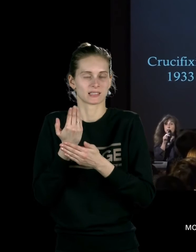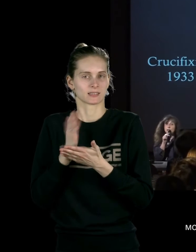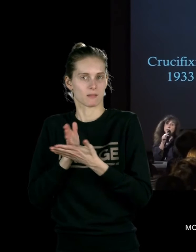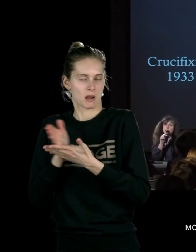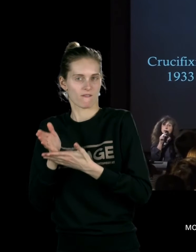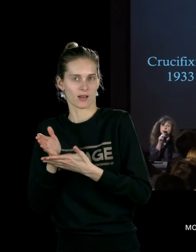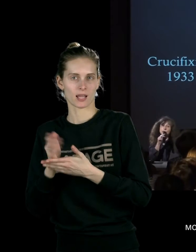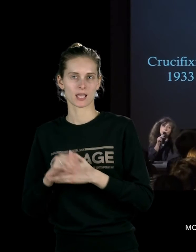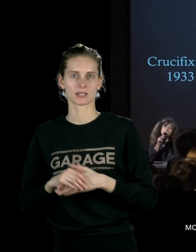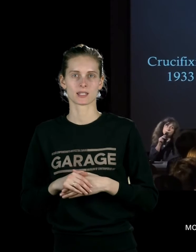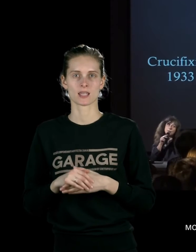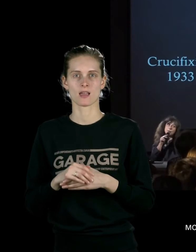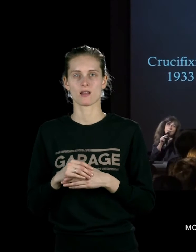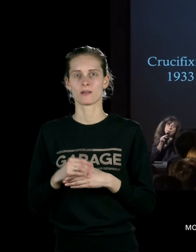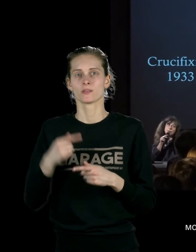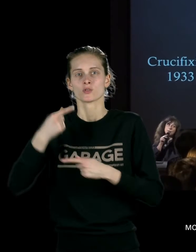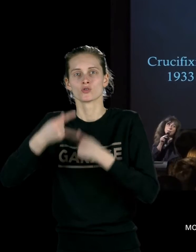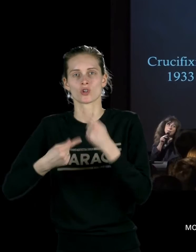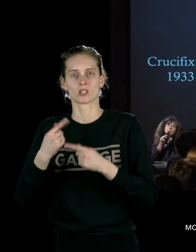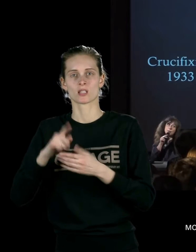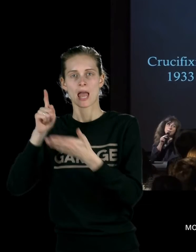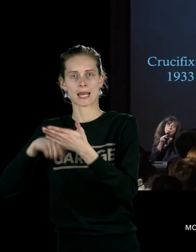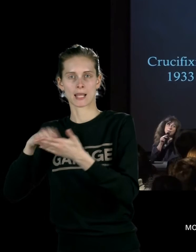классических религиозных сюжетов.